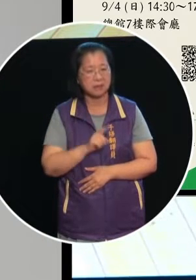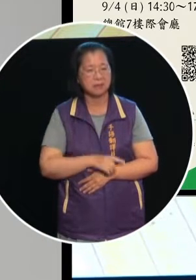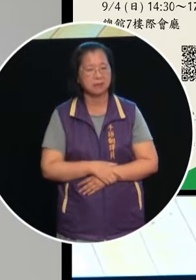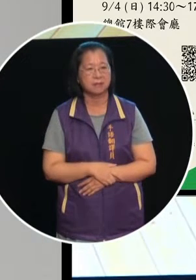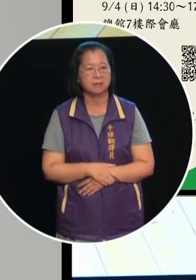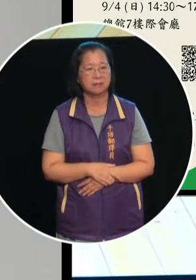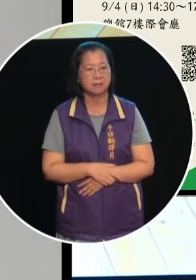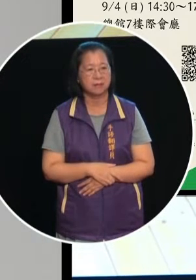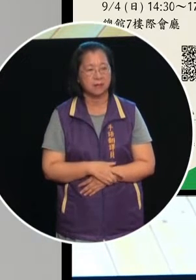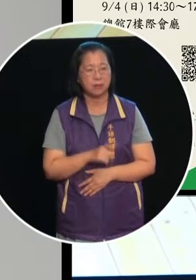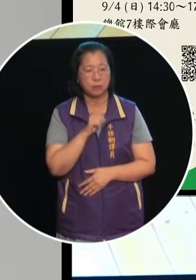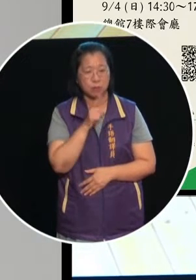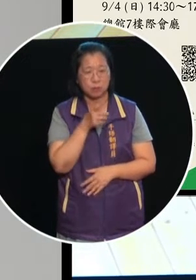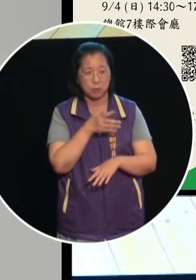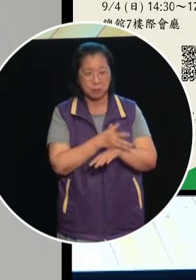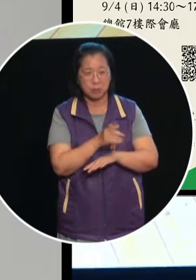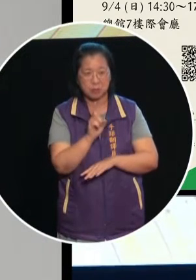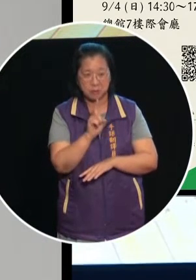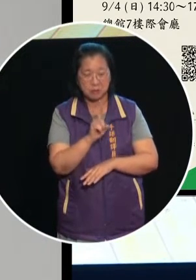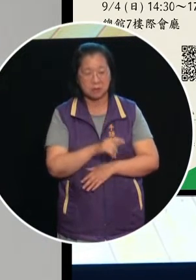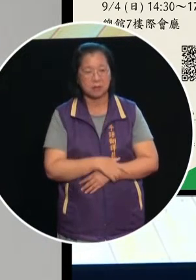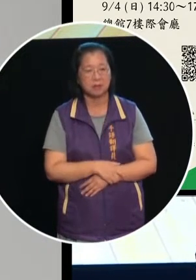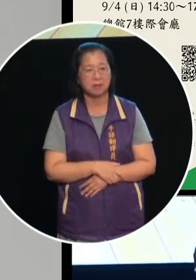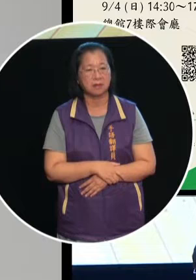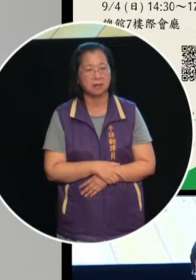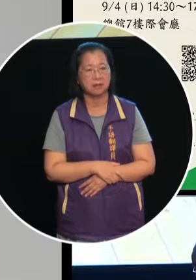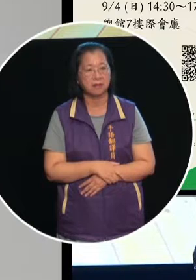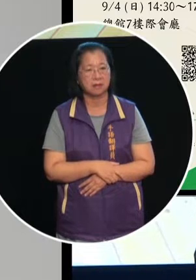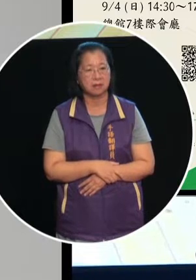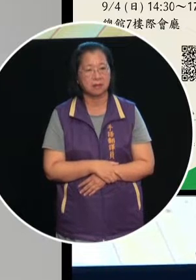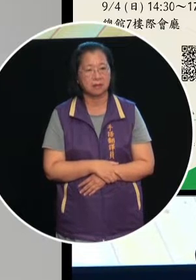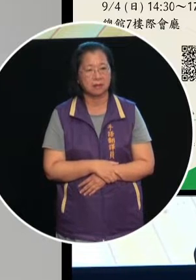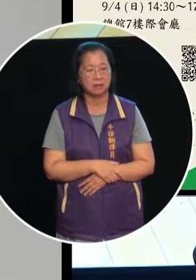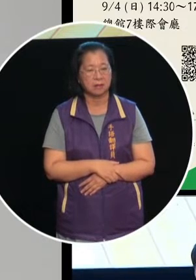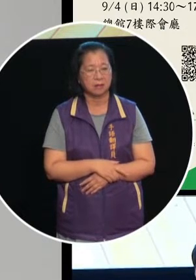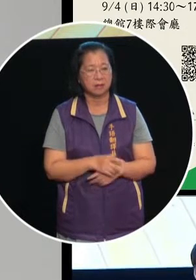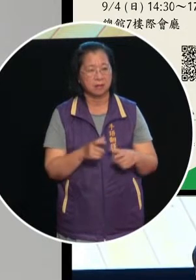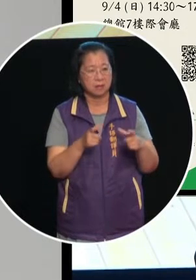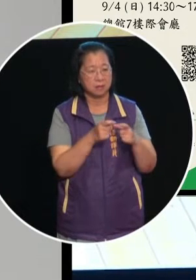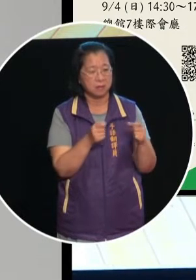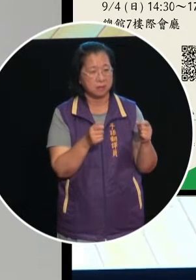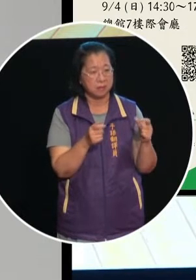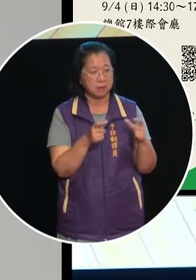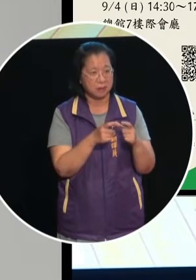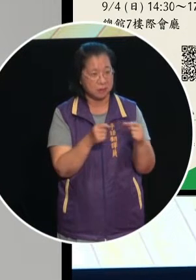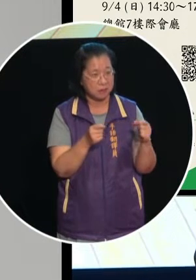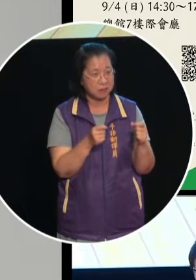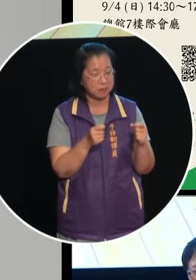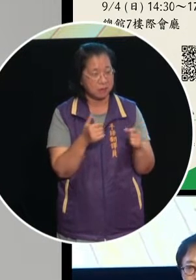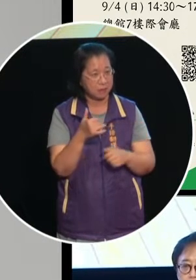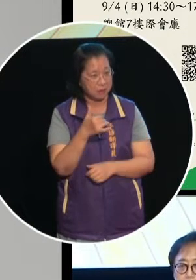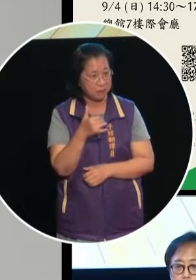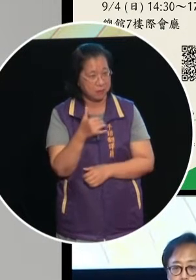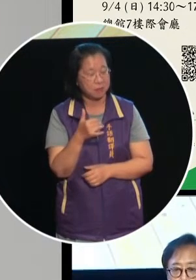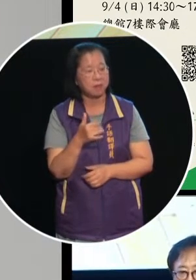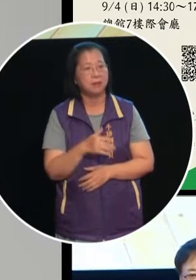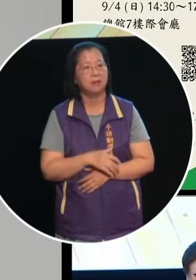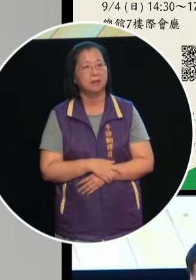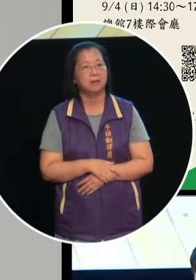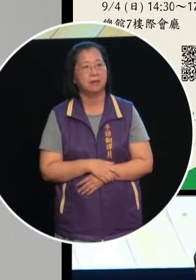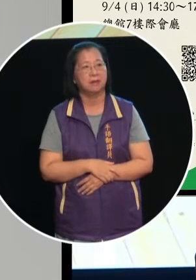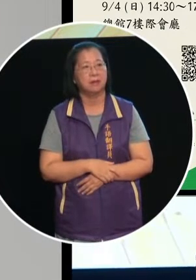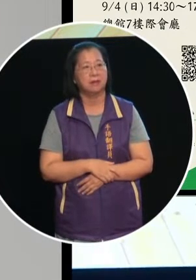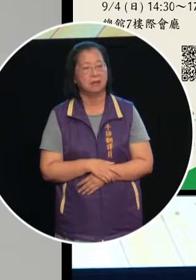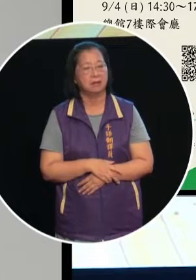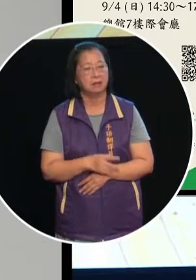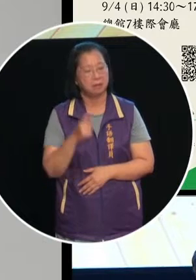话，不过坦白说还没有，之前还没有到日本社会的主流民意，有两